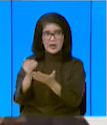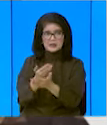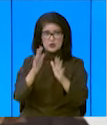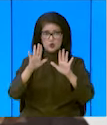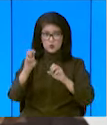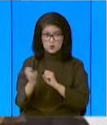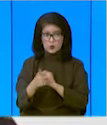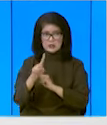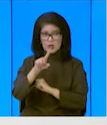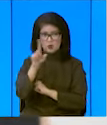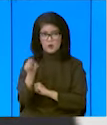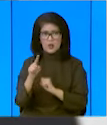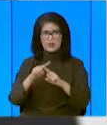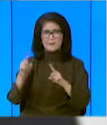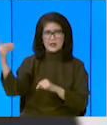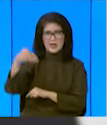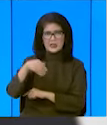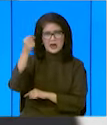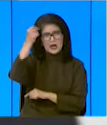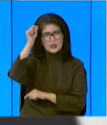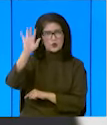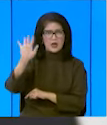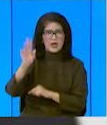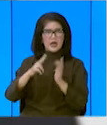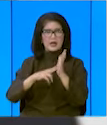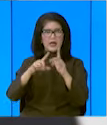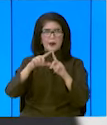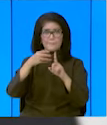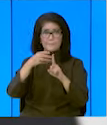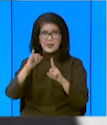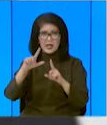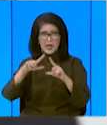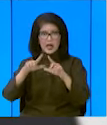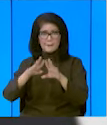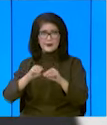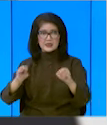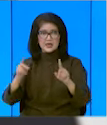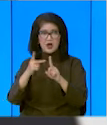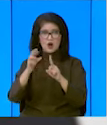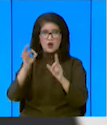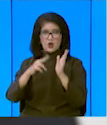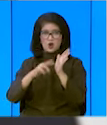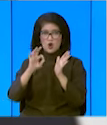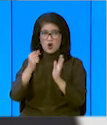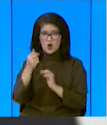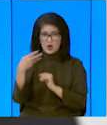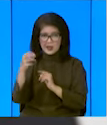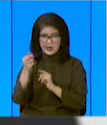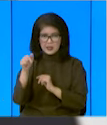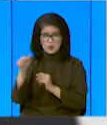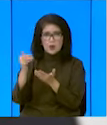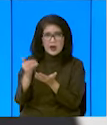tanpa masuk kantor. Nayunda Nabila penyanyi dangdut, pegawai honorer titipan SYL dengan gaji 4,3 juta rupiah per bulan dan